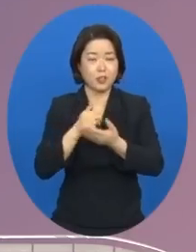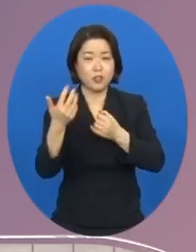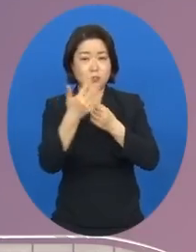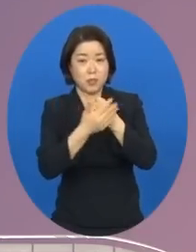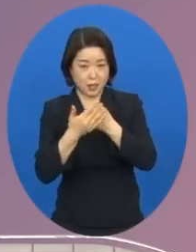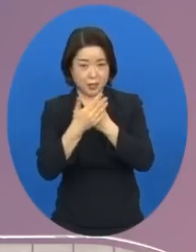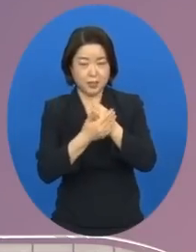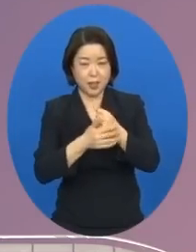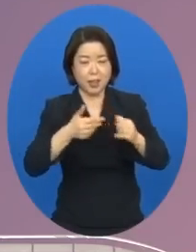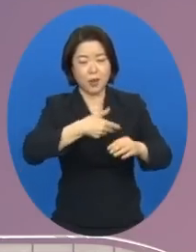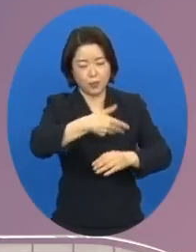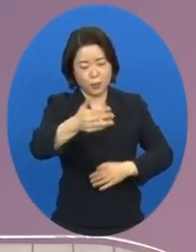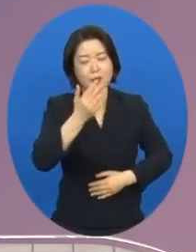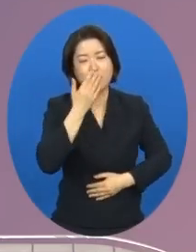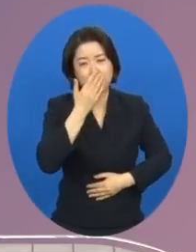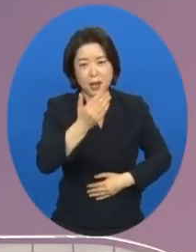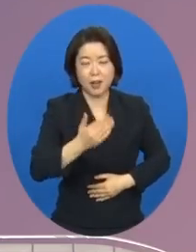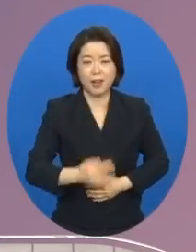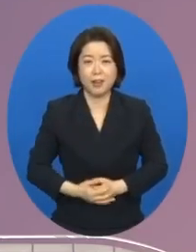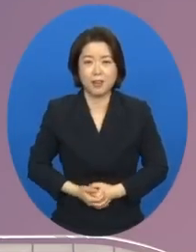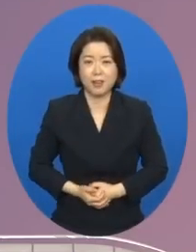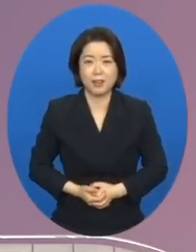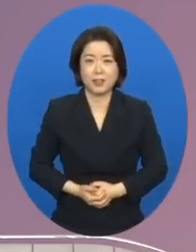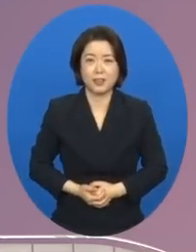은혜는 흘러가게 됩니다.